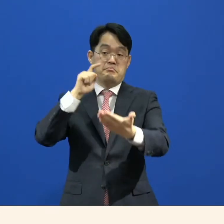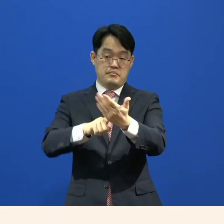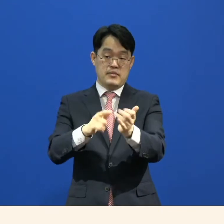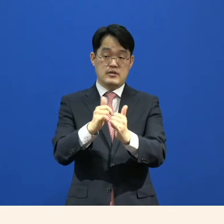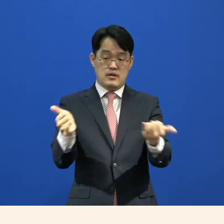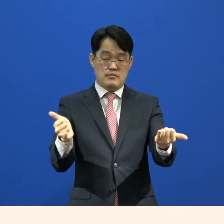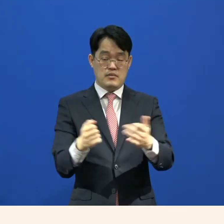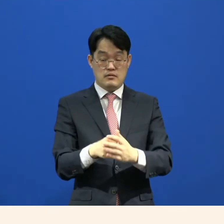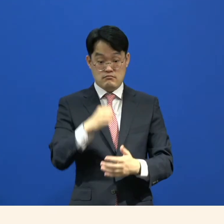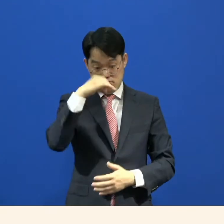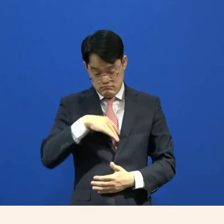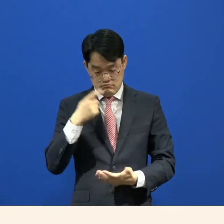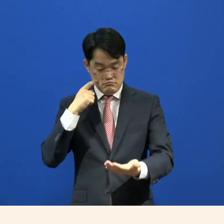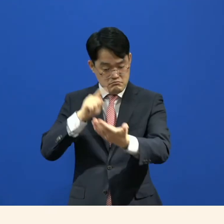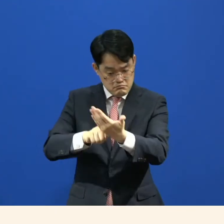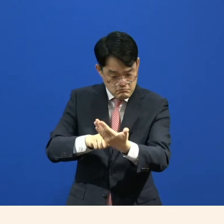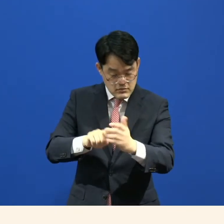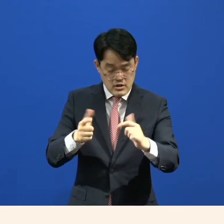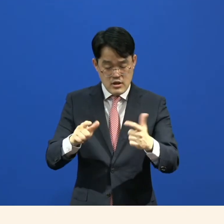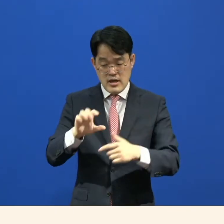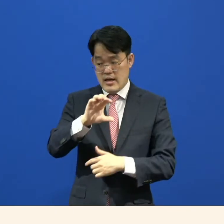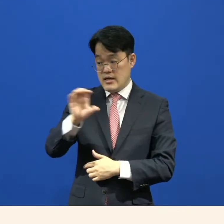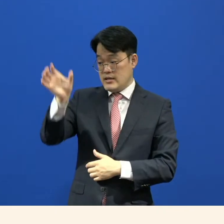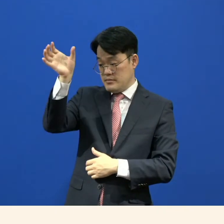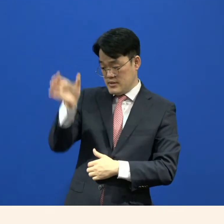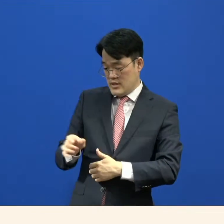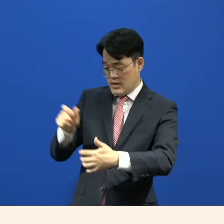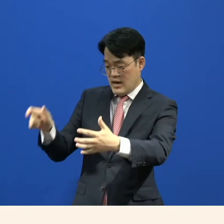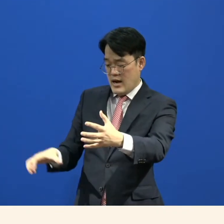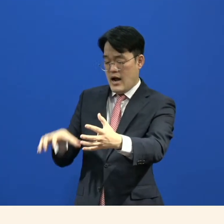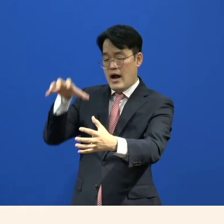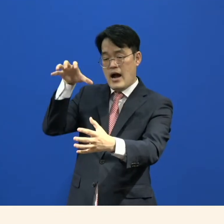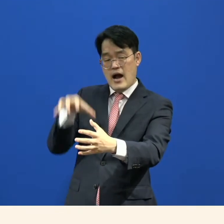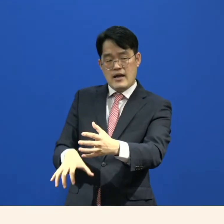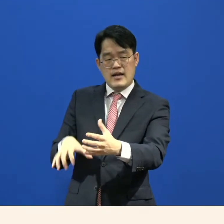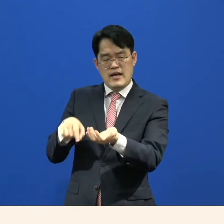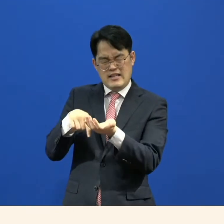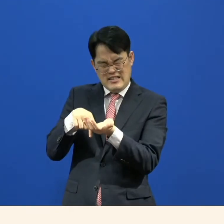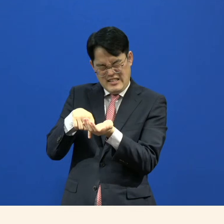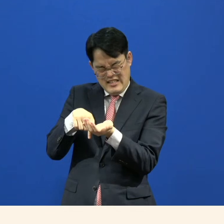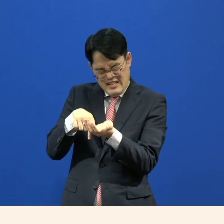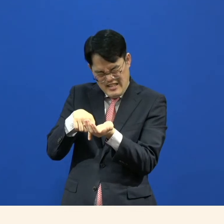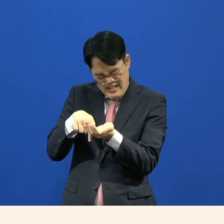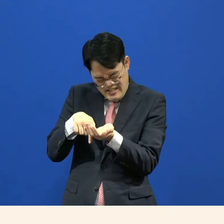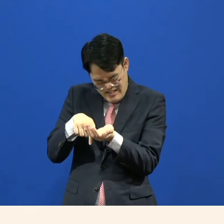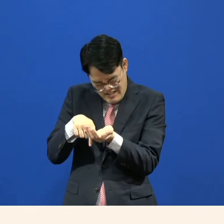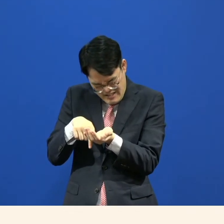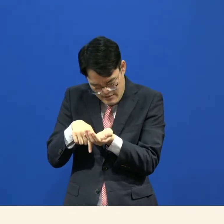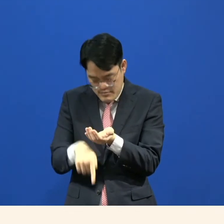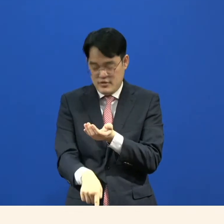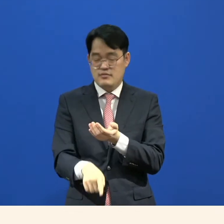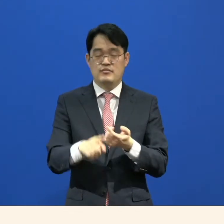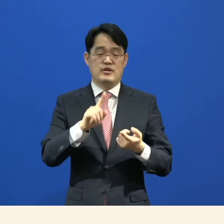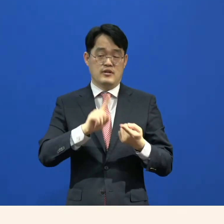발견한 정도가 아니라 십자가 안에 깊은 그 담겨져 있는 것을 본 사람입니다.